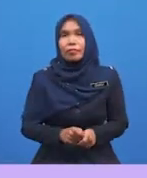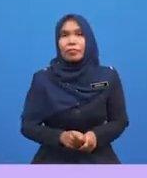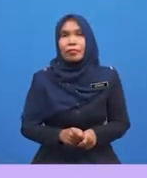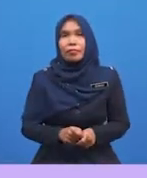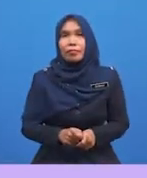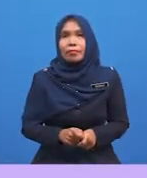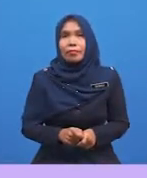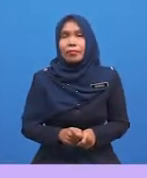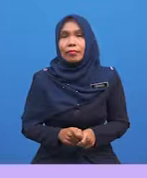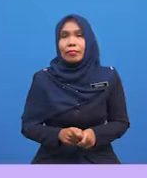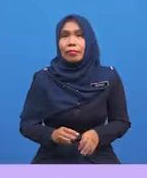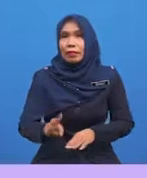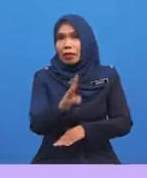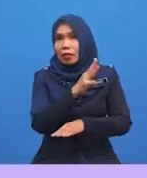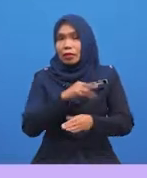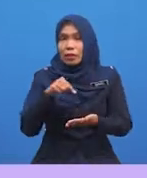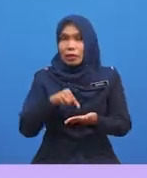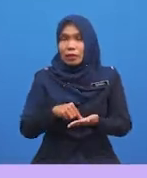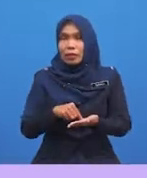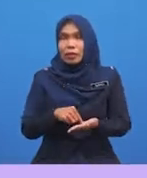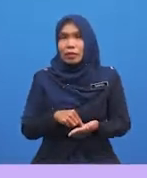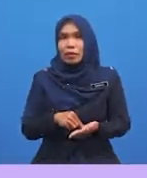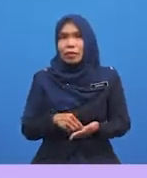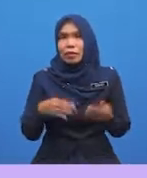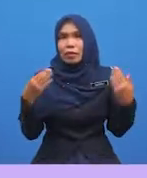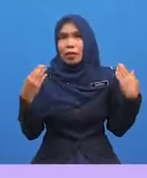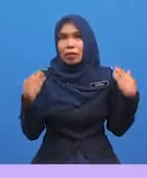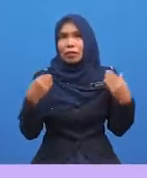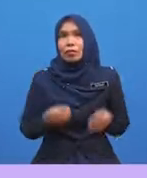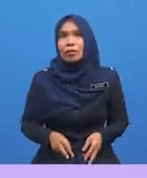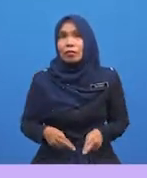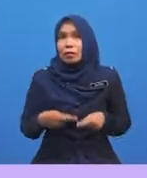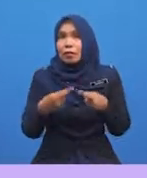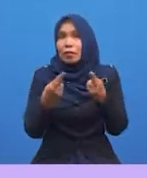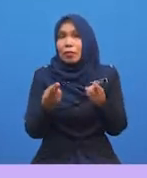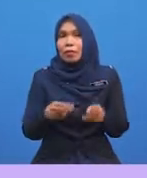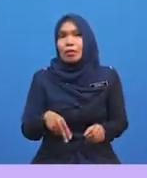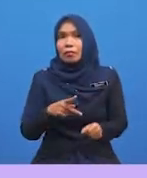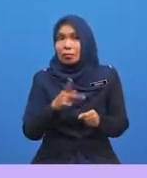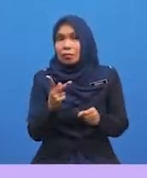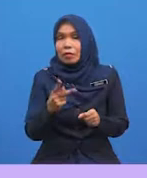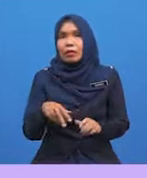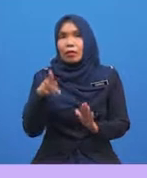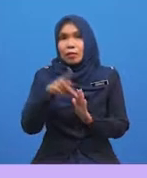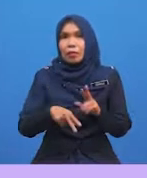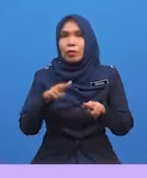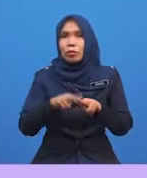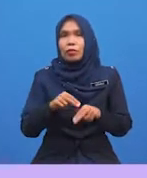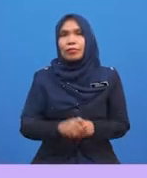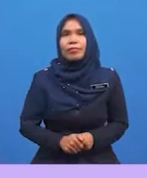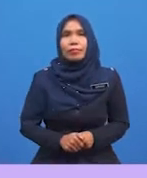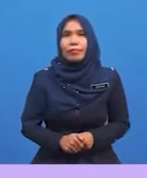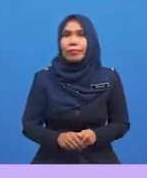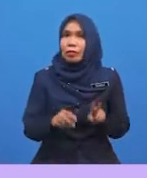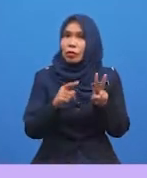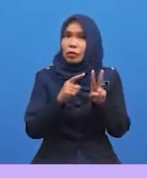Kawasan pertanian ini mempunyai penduduk yang padat. Seterusnya, kita lihat faktor ekonomi yang